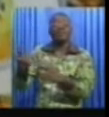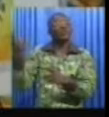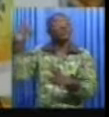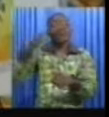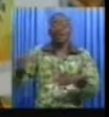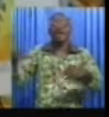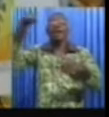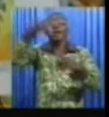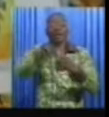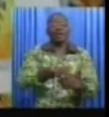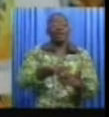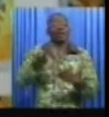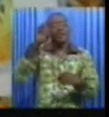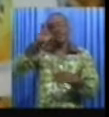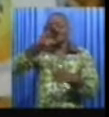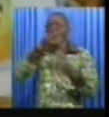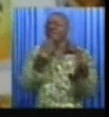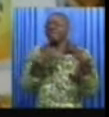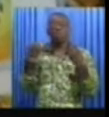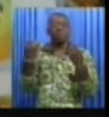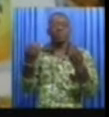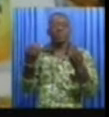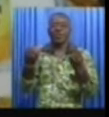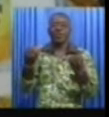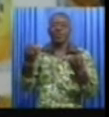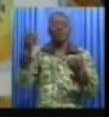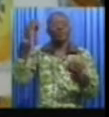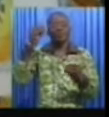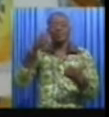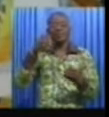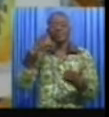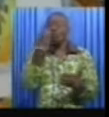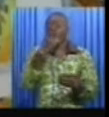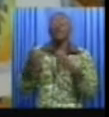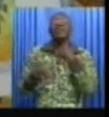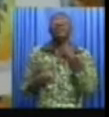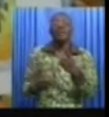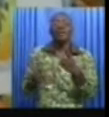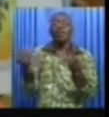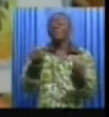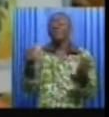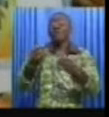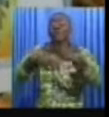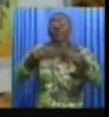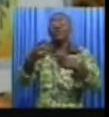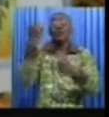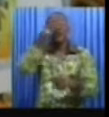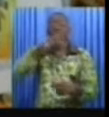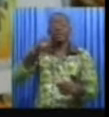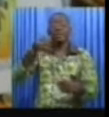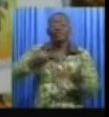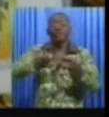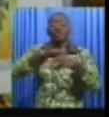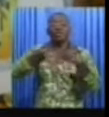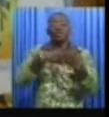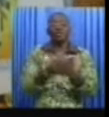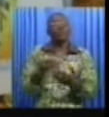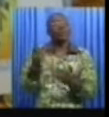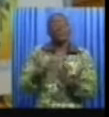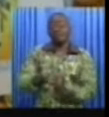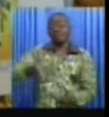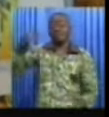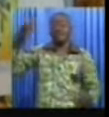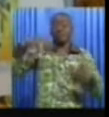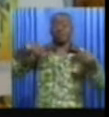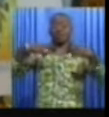et tout. Donc il y a tout un bouillonnement. Donc on s'est dit, dans tout ça, où va l'Afrique? Surtout qu'on voit que les grandes puissances aussi commencent